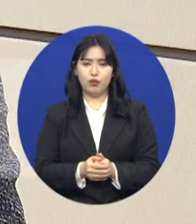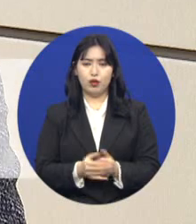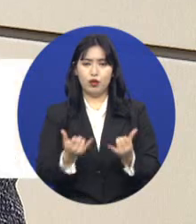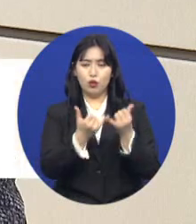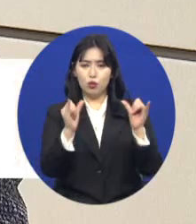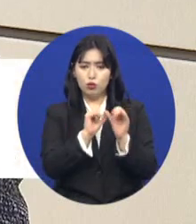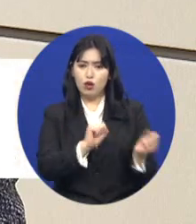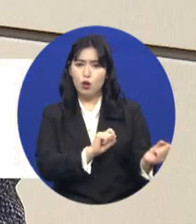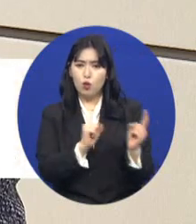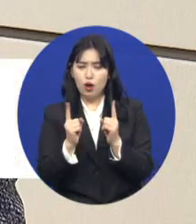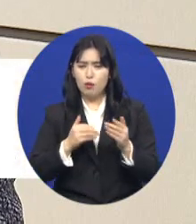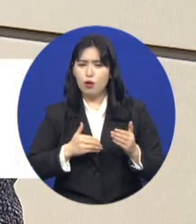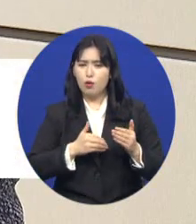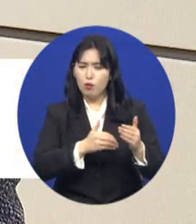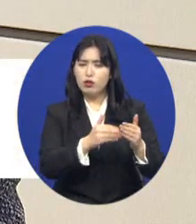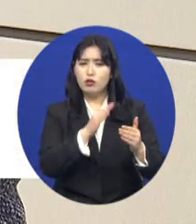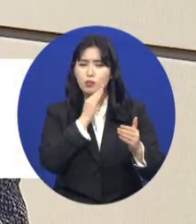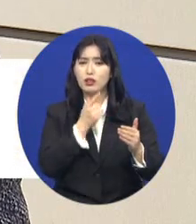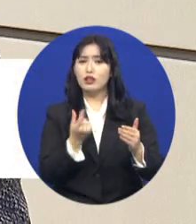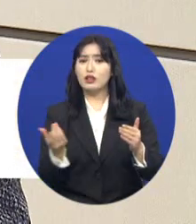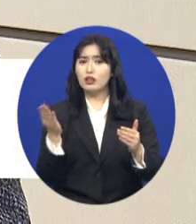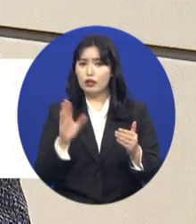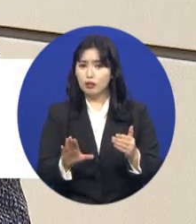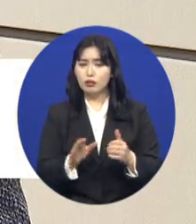회복 과정이라고 보여지긴 합니다만은